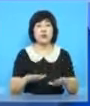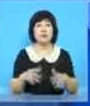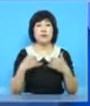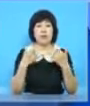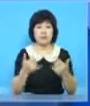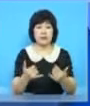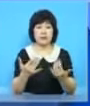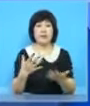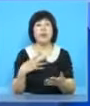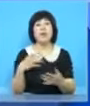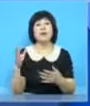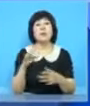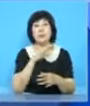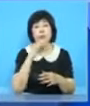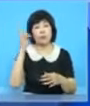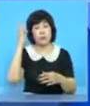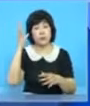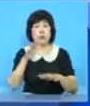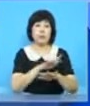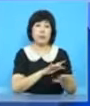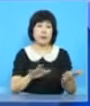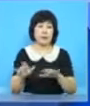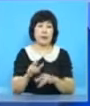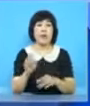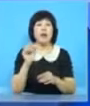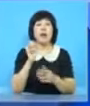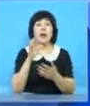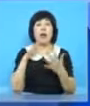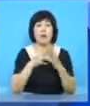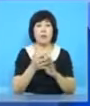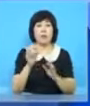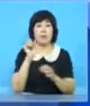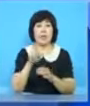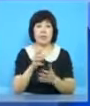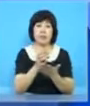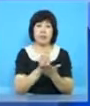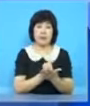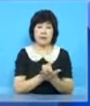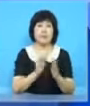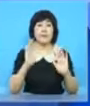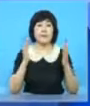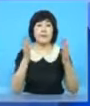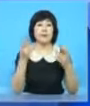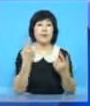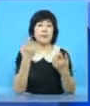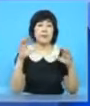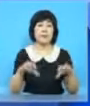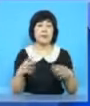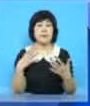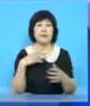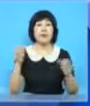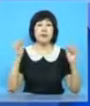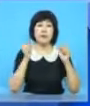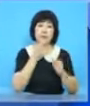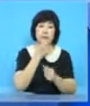ұйымдастырылған мәдени көпшілік шара ауыл еліміздің алтын қазынасы деп аталды. Саябаққа келушілер ұлттық астан дәм татып,